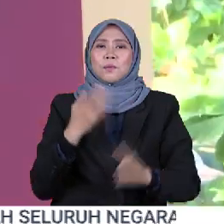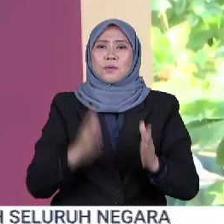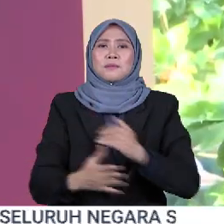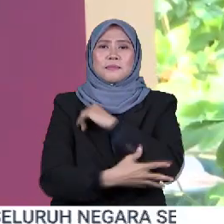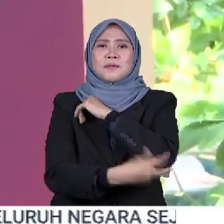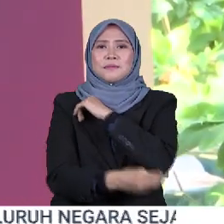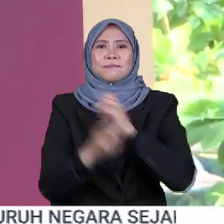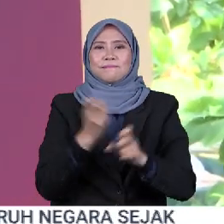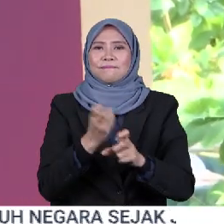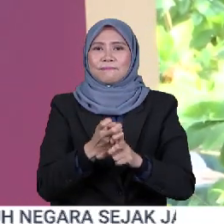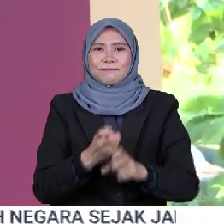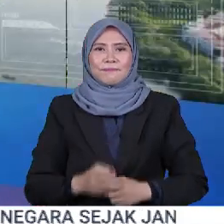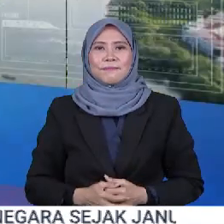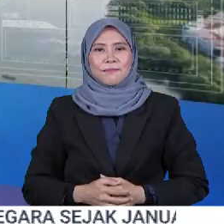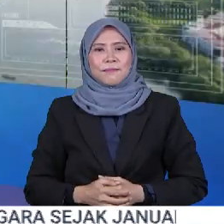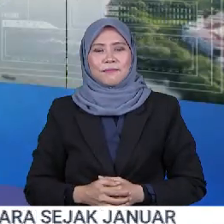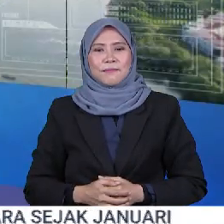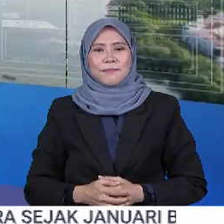juga.